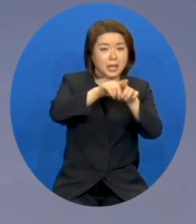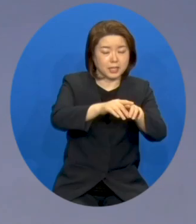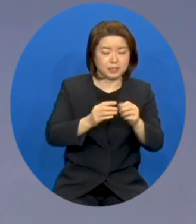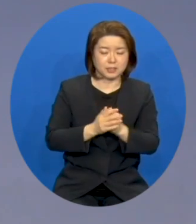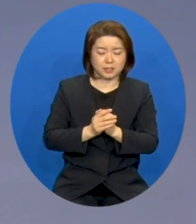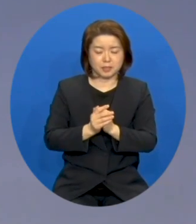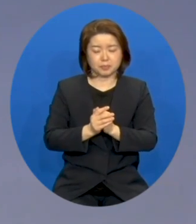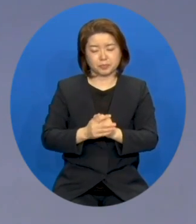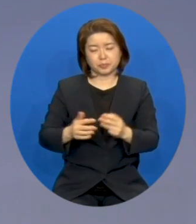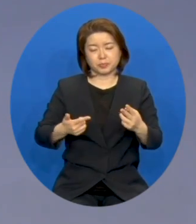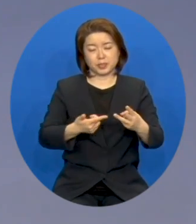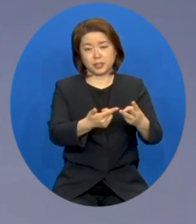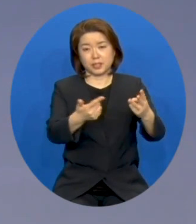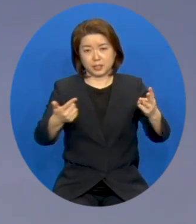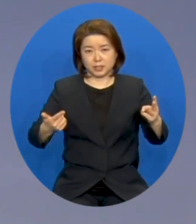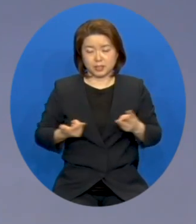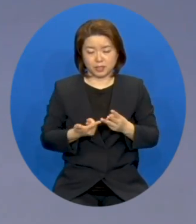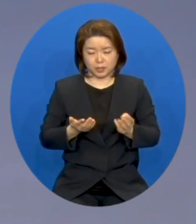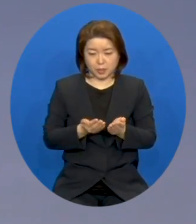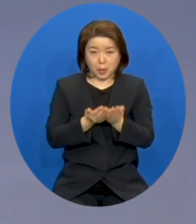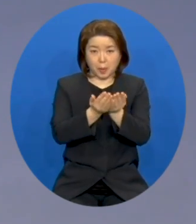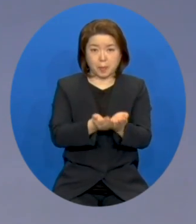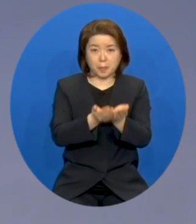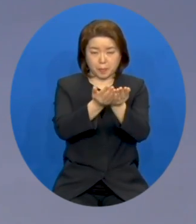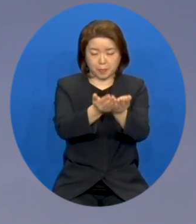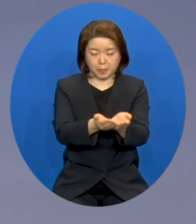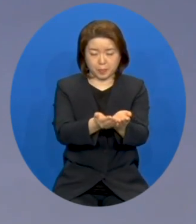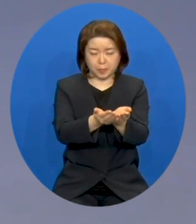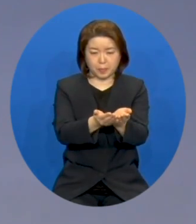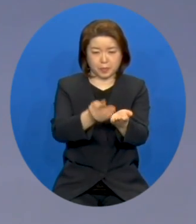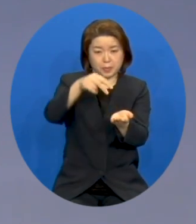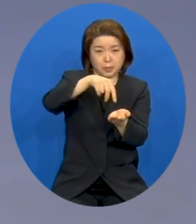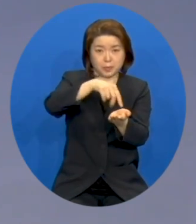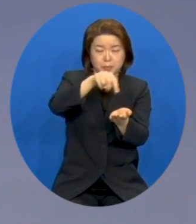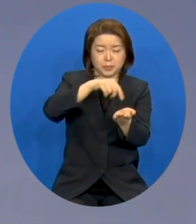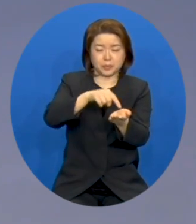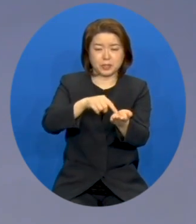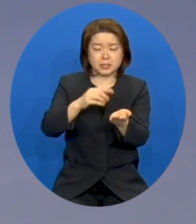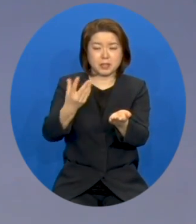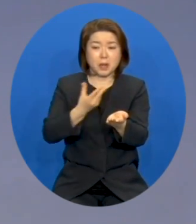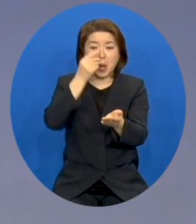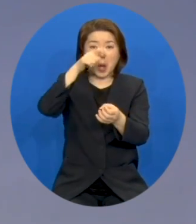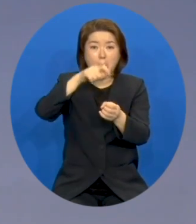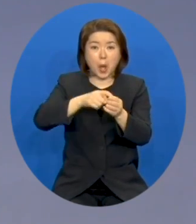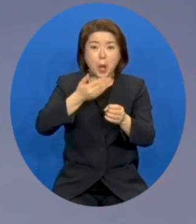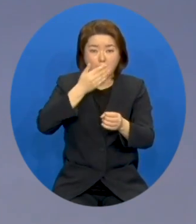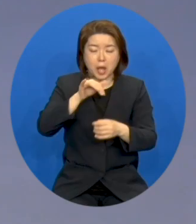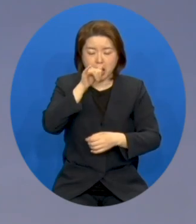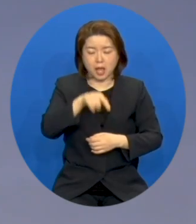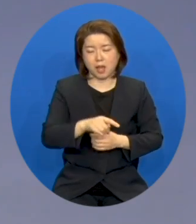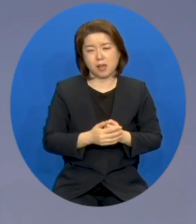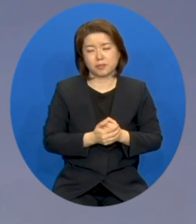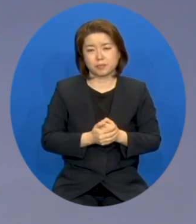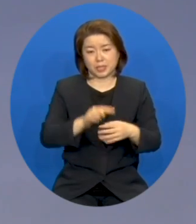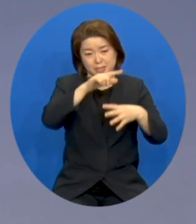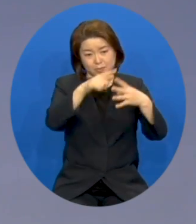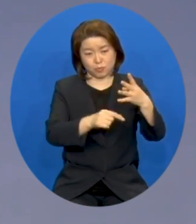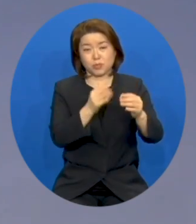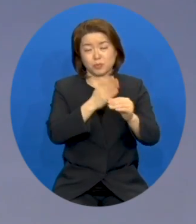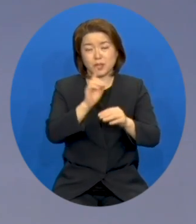호수에서 그 선상 성찬식을 했습니다. 그럼 성지순례 코스와도 같아요.